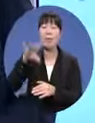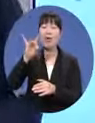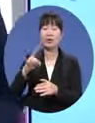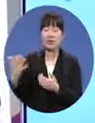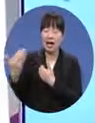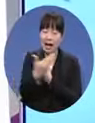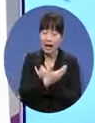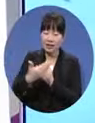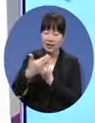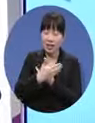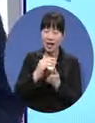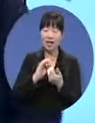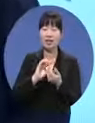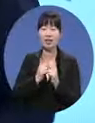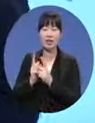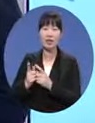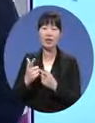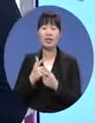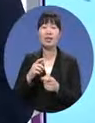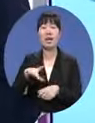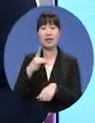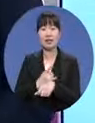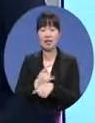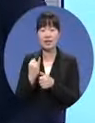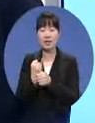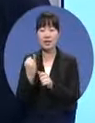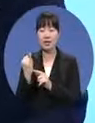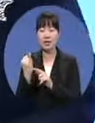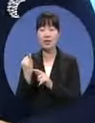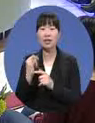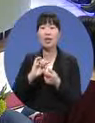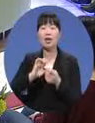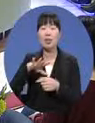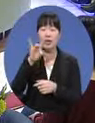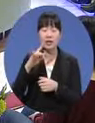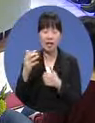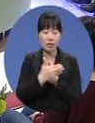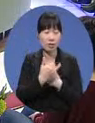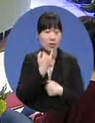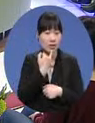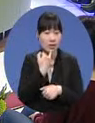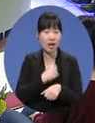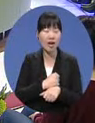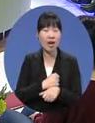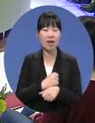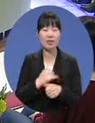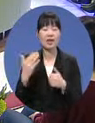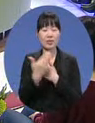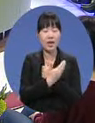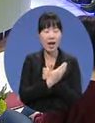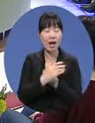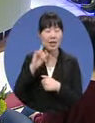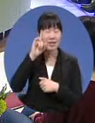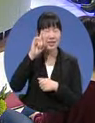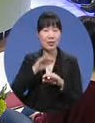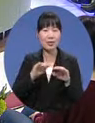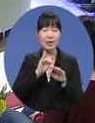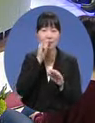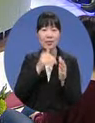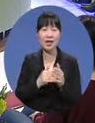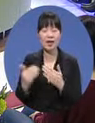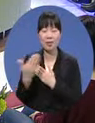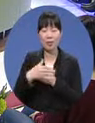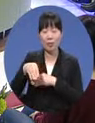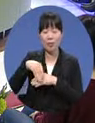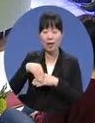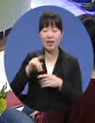계속 습관화하시길 바래요. 여자가 먼저 안아주면 더 좋겠네요. 서로예요. 네. 남자도 확 풀립니다. 네. 스킨십이 굉장히